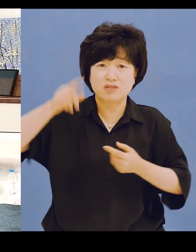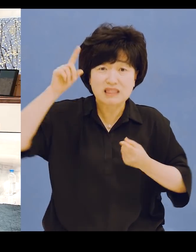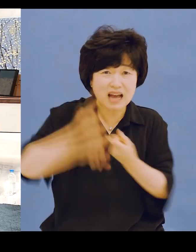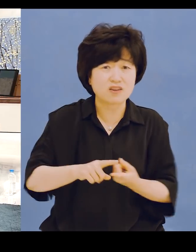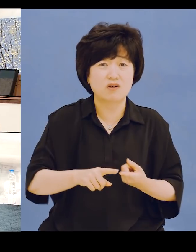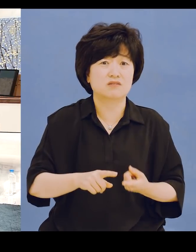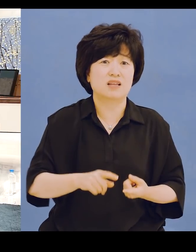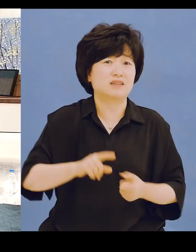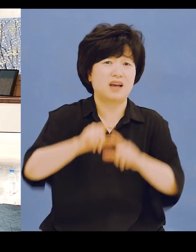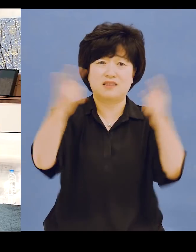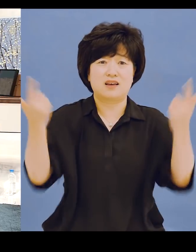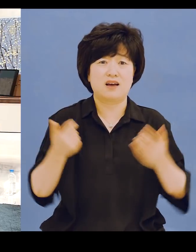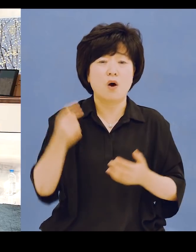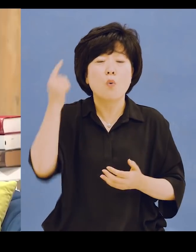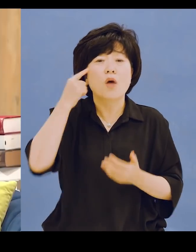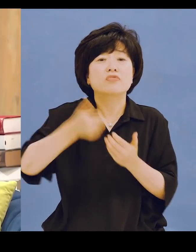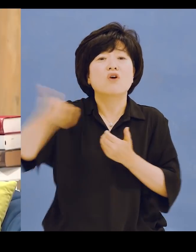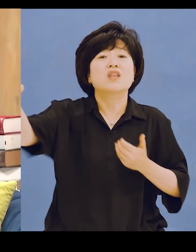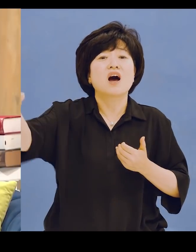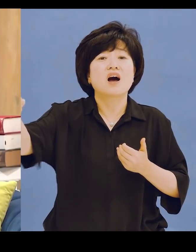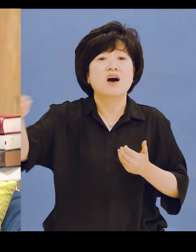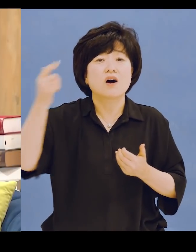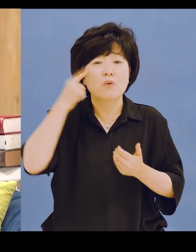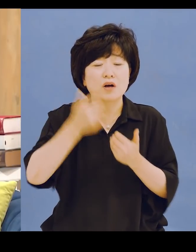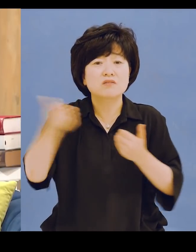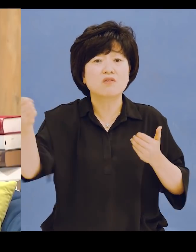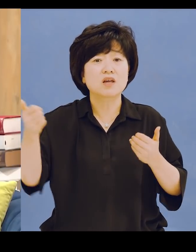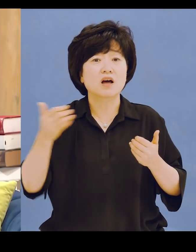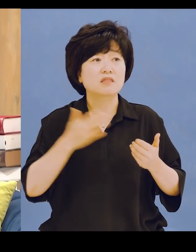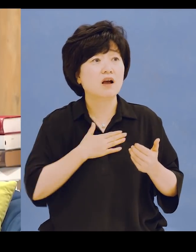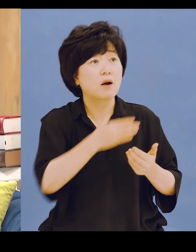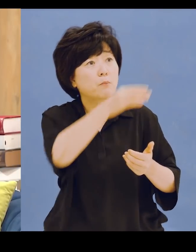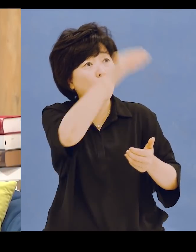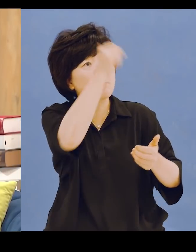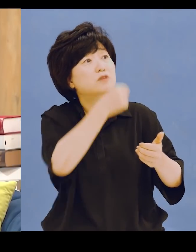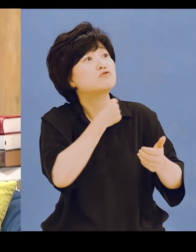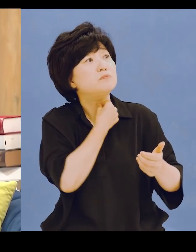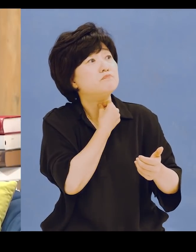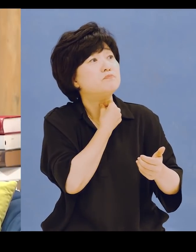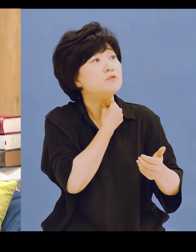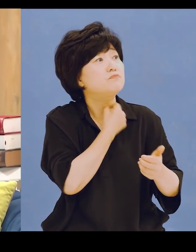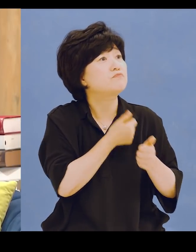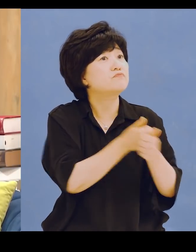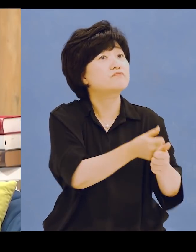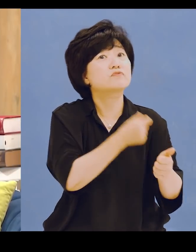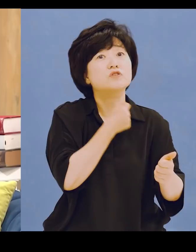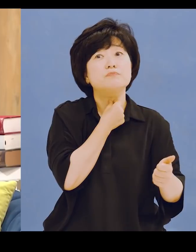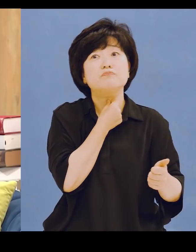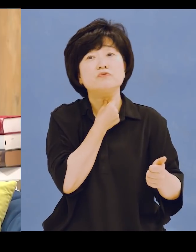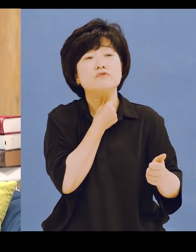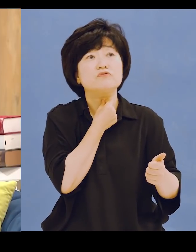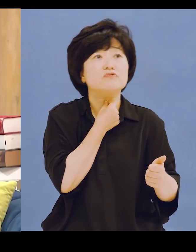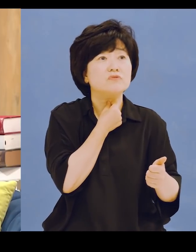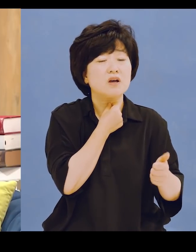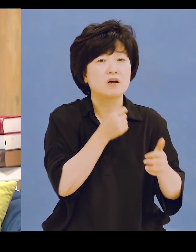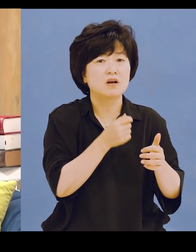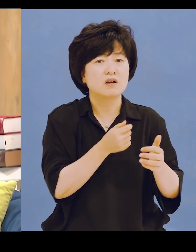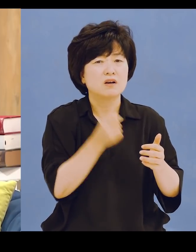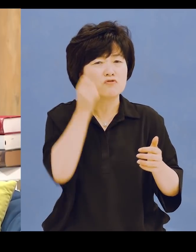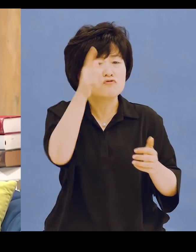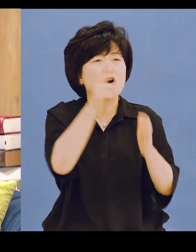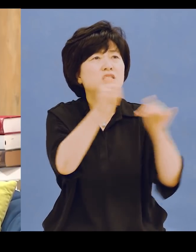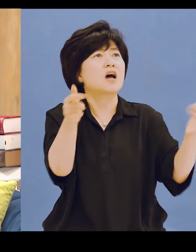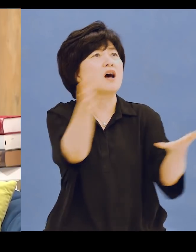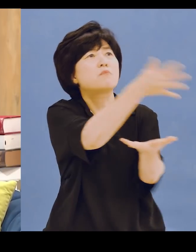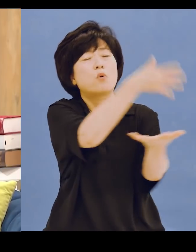아니에요. 왜 떠나느냐? 그것은 교회 속에 본이 되는 것이 없기 때문인 거예요. 자기의 가치 추구를 위한 삶의